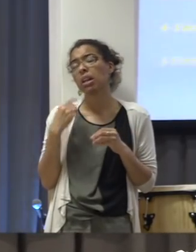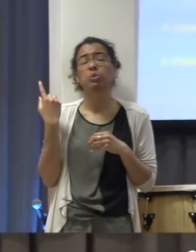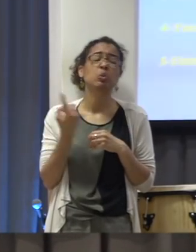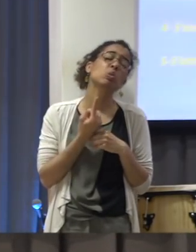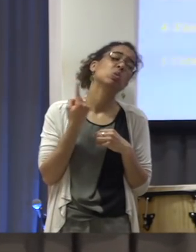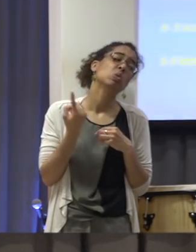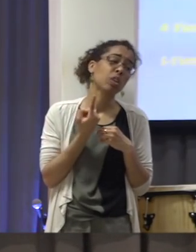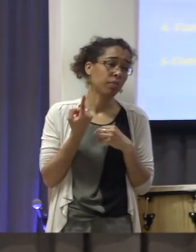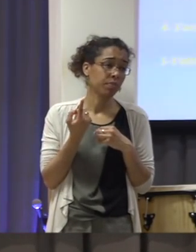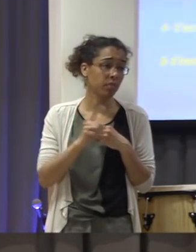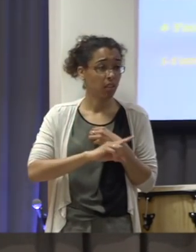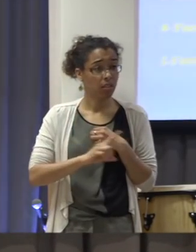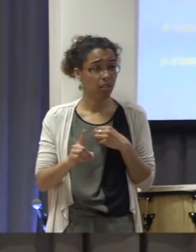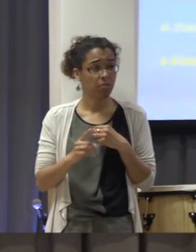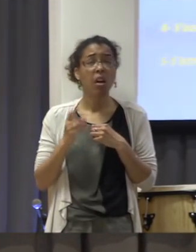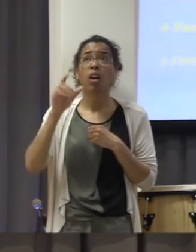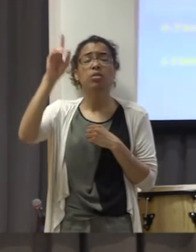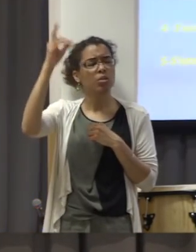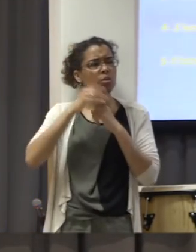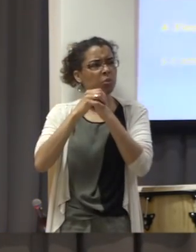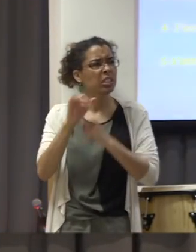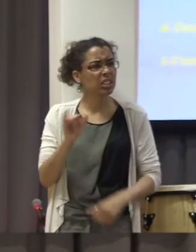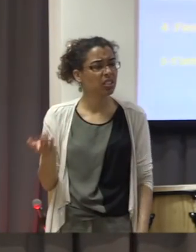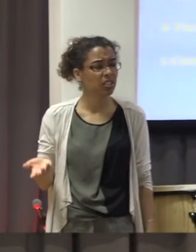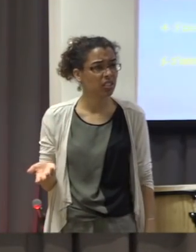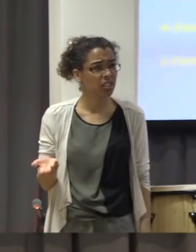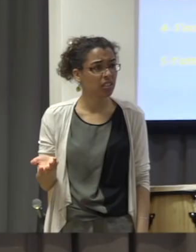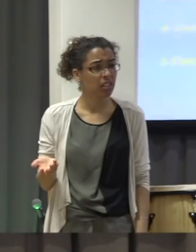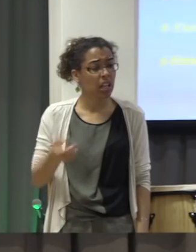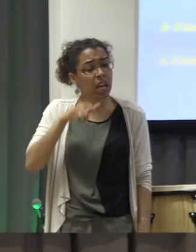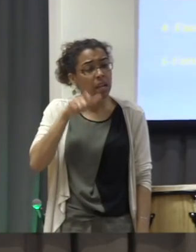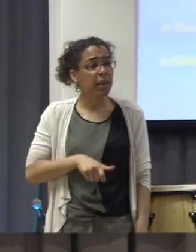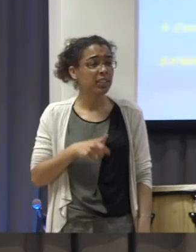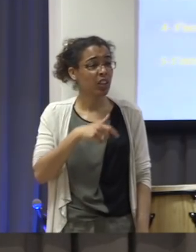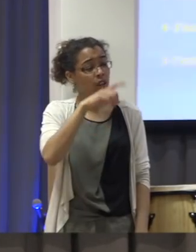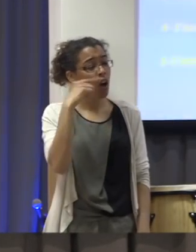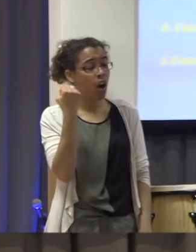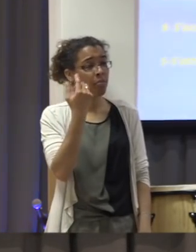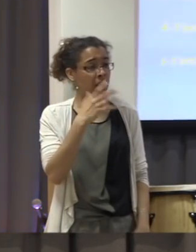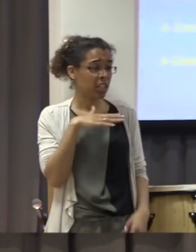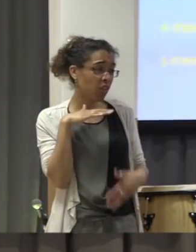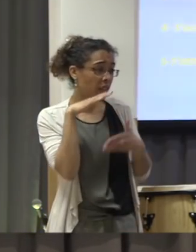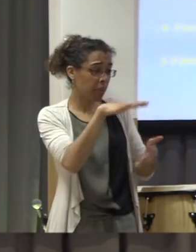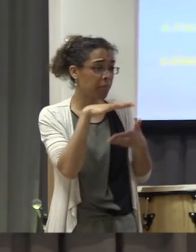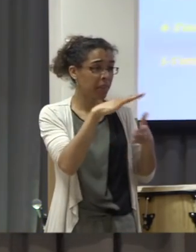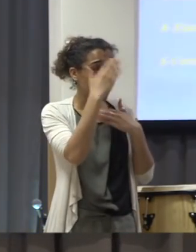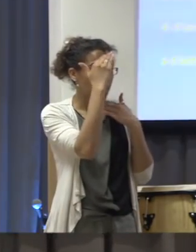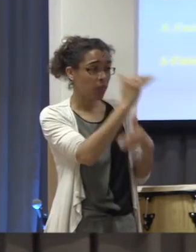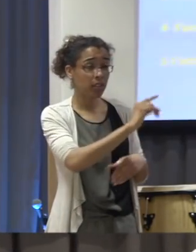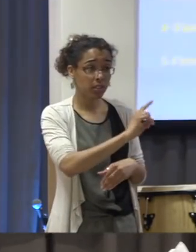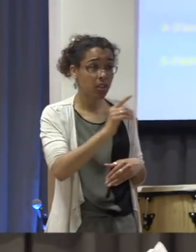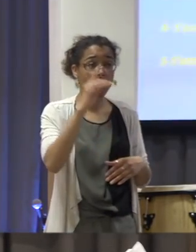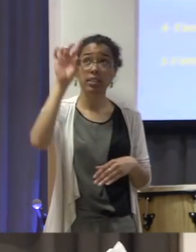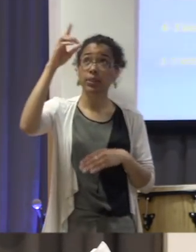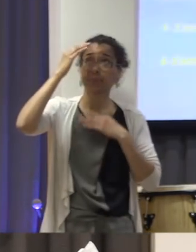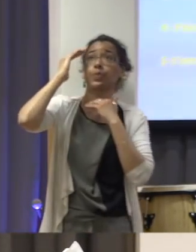temps. Mais quel est ce Dieu que tu pries? Malheur à celui qui se confie à l'homme tout le temps. Fais confiance en ton Dieu, il ne